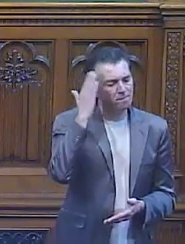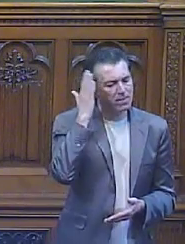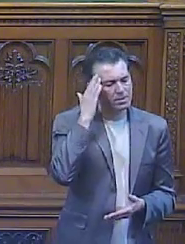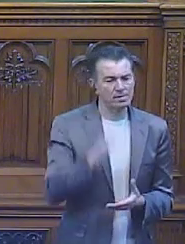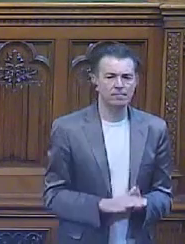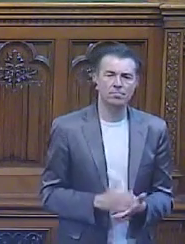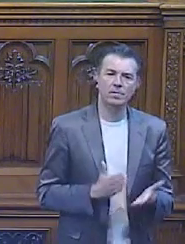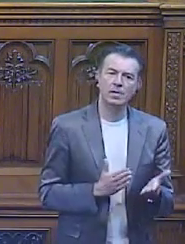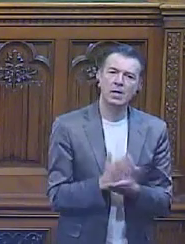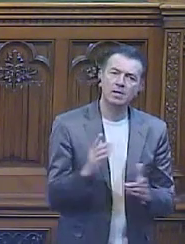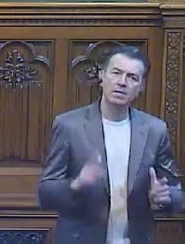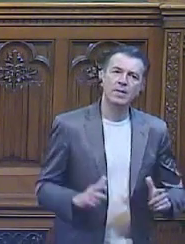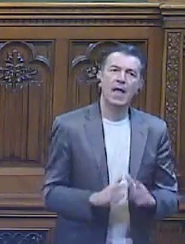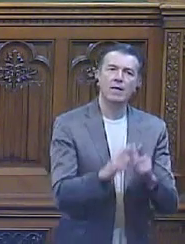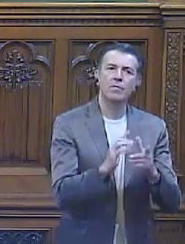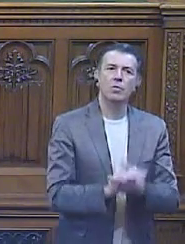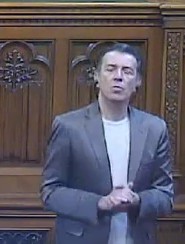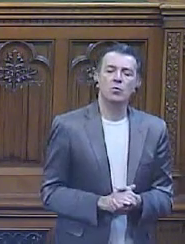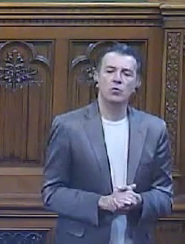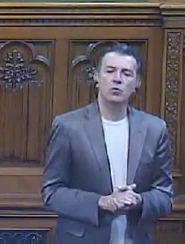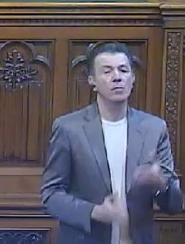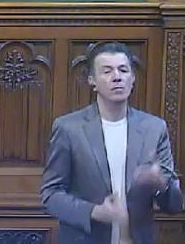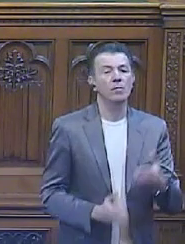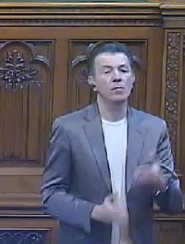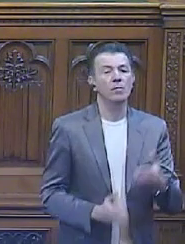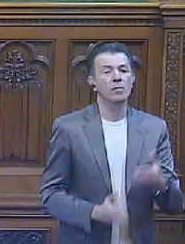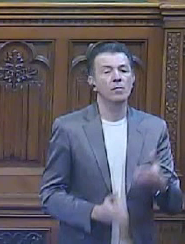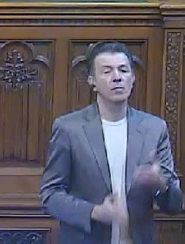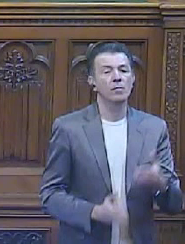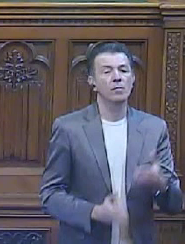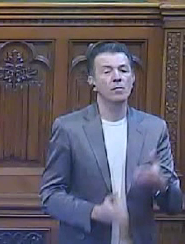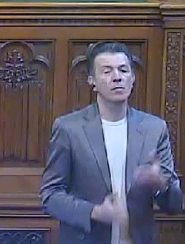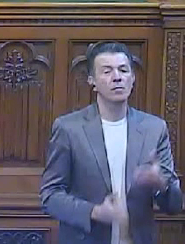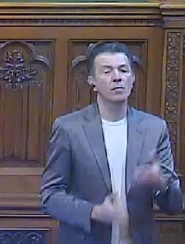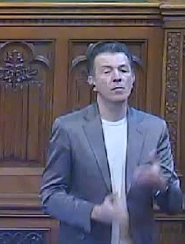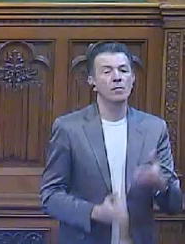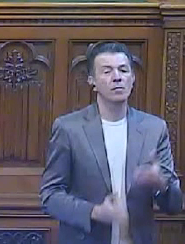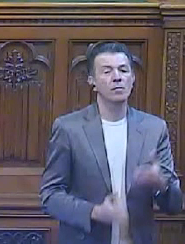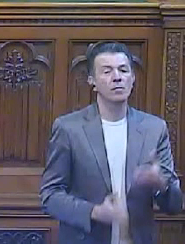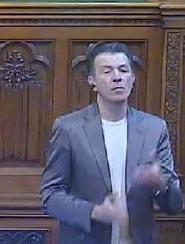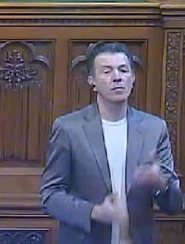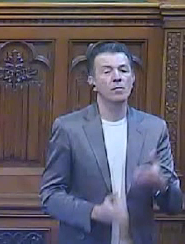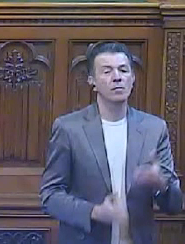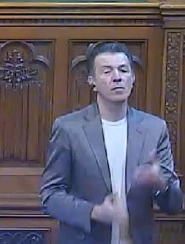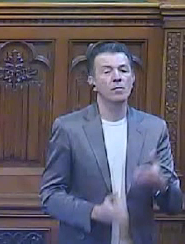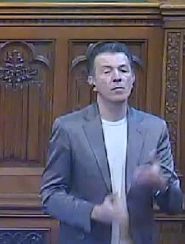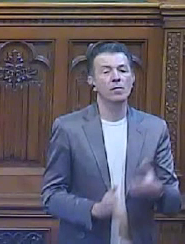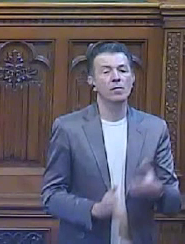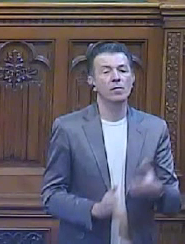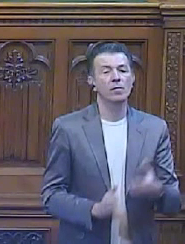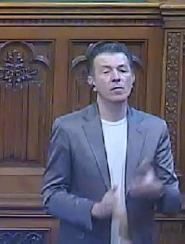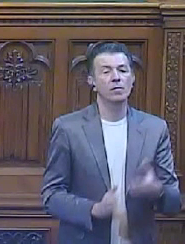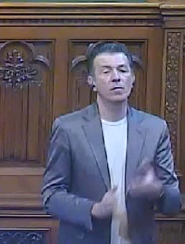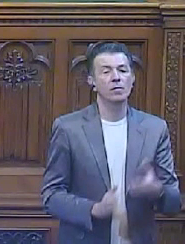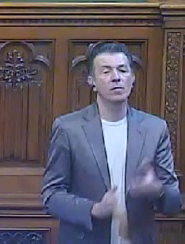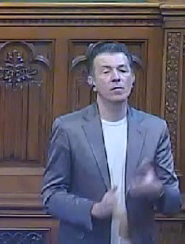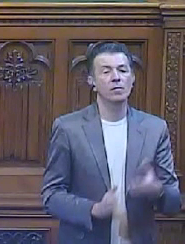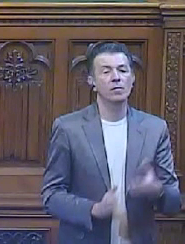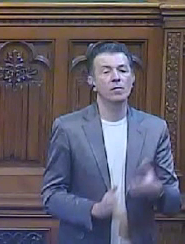dass sie Dienstleistungen, wenn sie Unterstützung brauchen, jederzeit und in höchster Qualität nehmen.